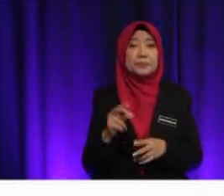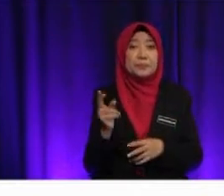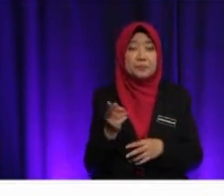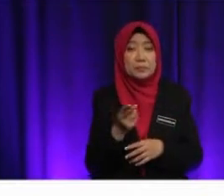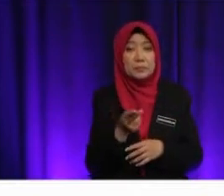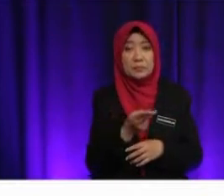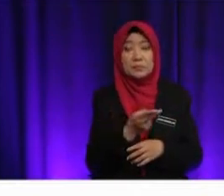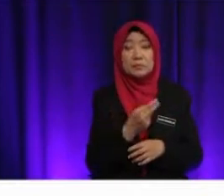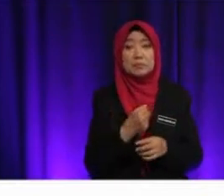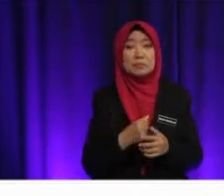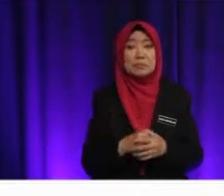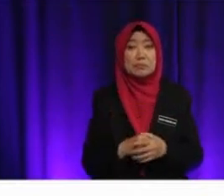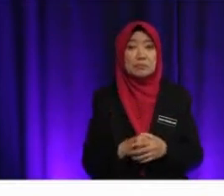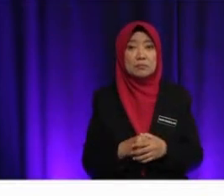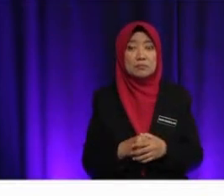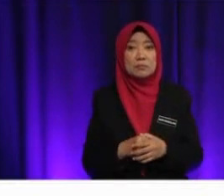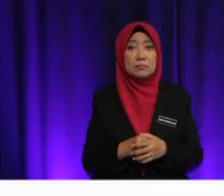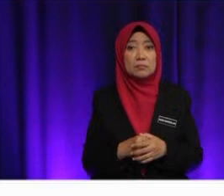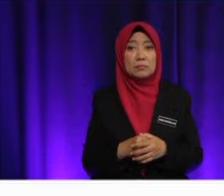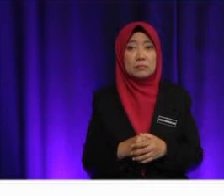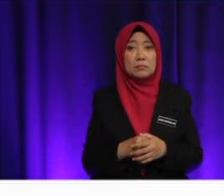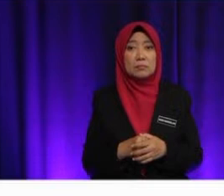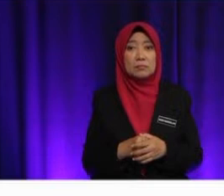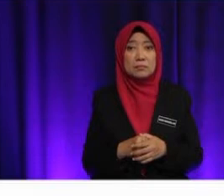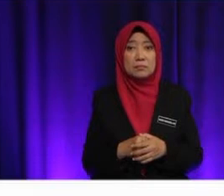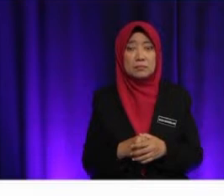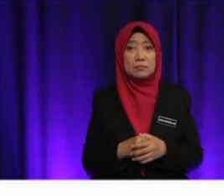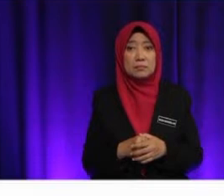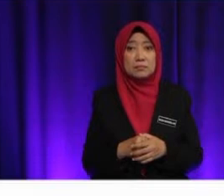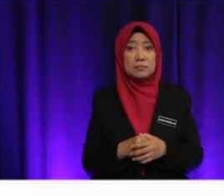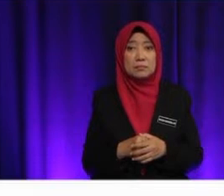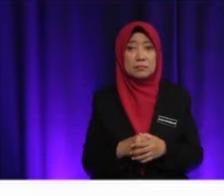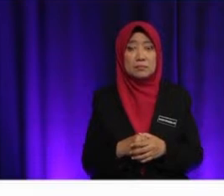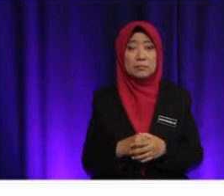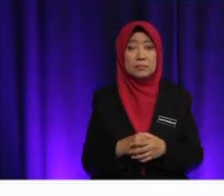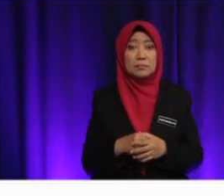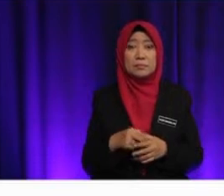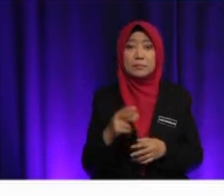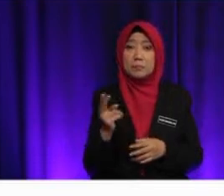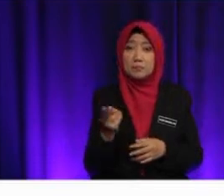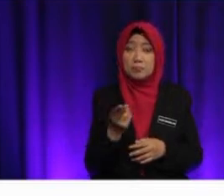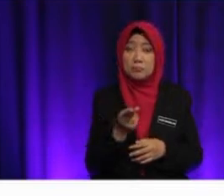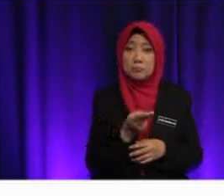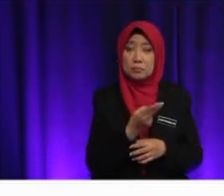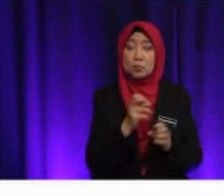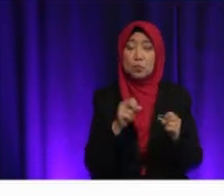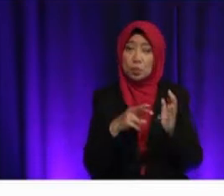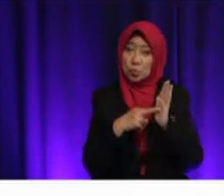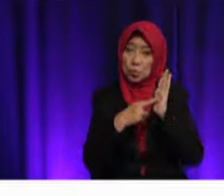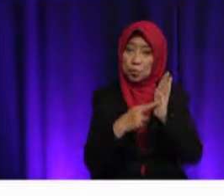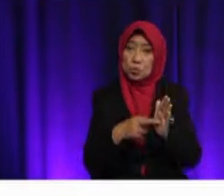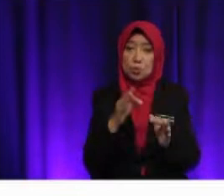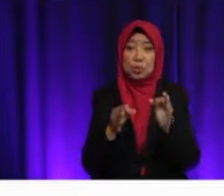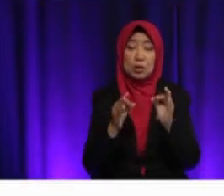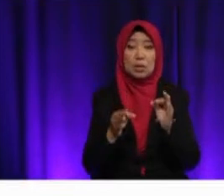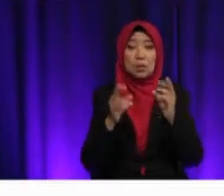yasha yakadu sana yarqihi yazhabu bil absar, ya. Boleh rujuk kalau ustaz baca salah